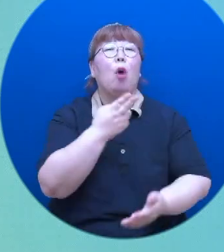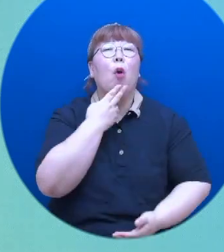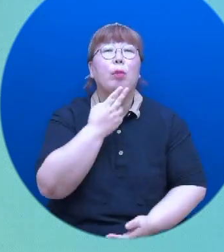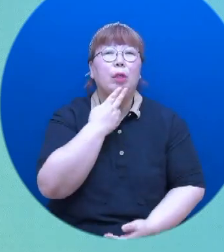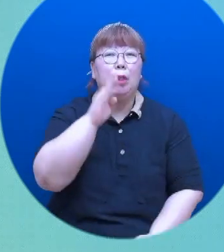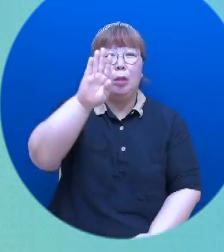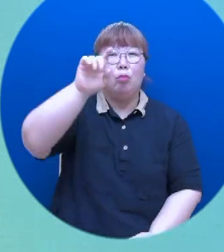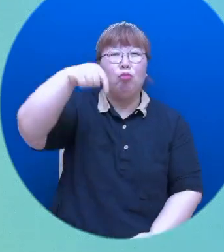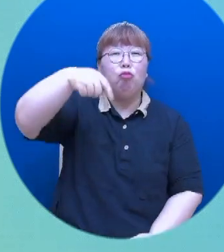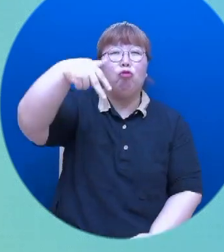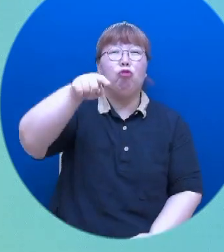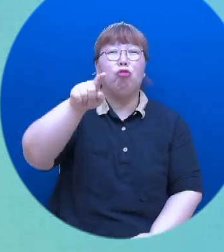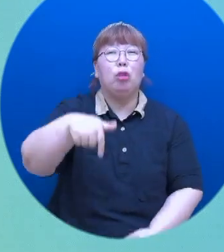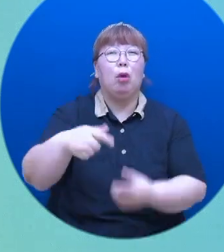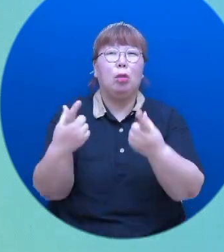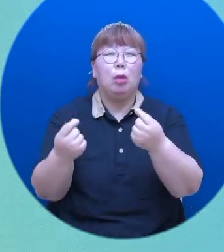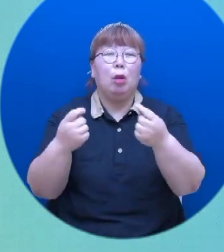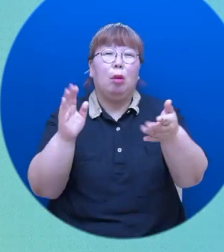않았어요.